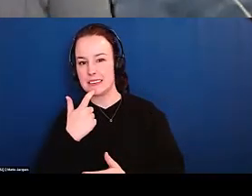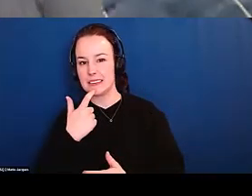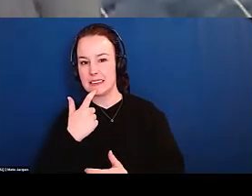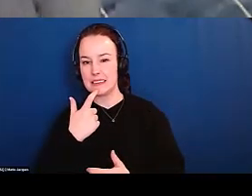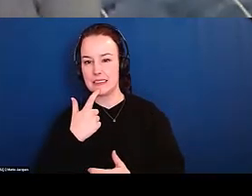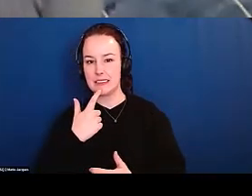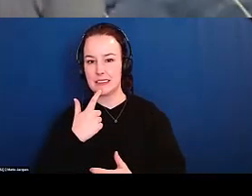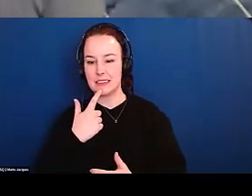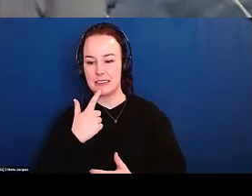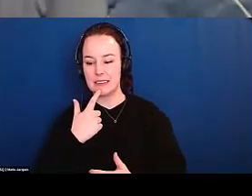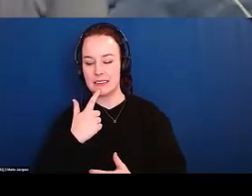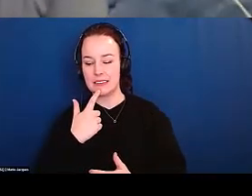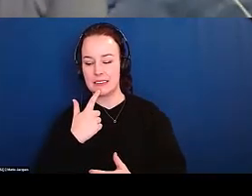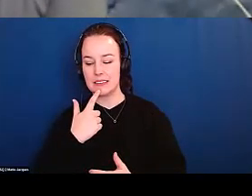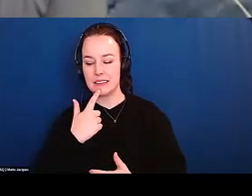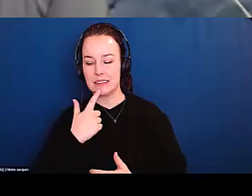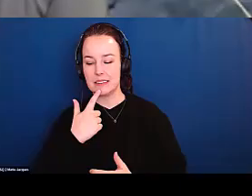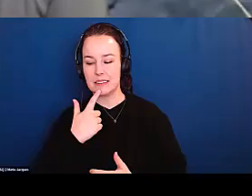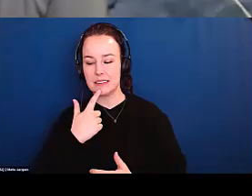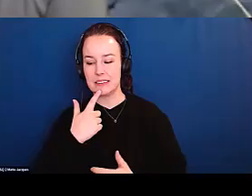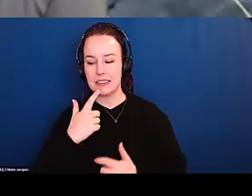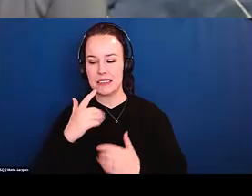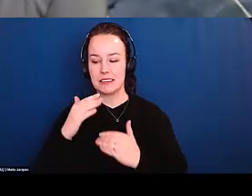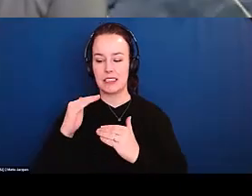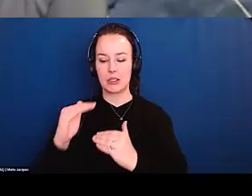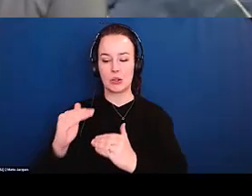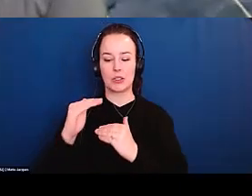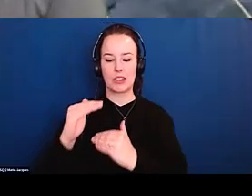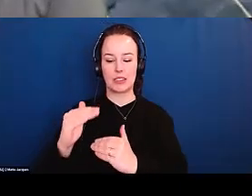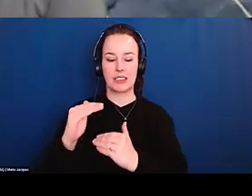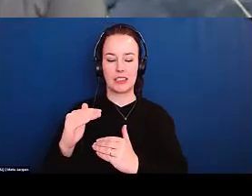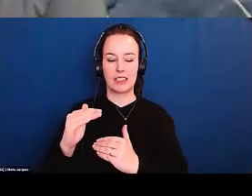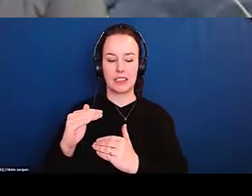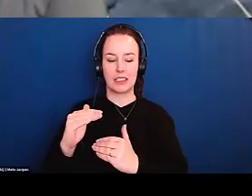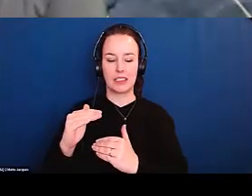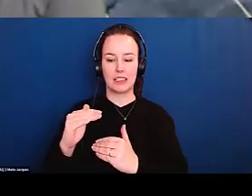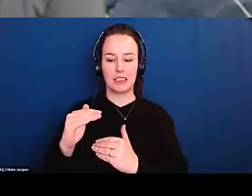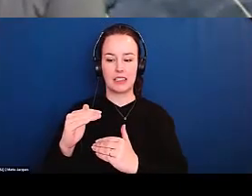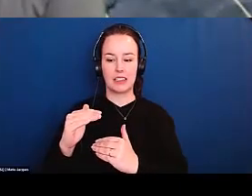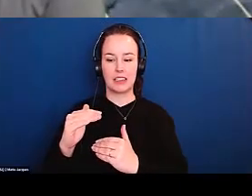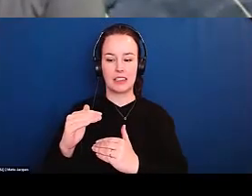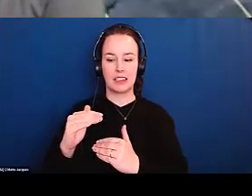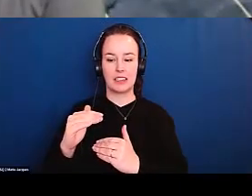On assume que cette sécurité vient